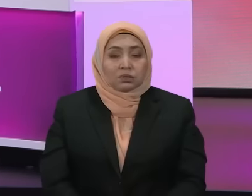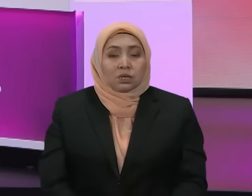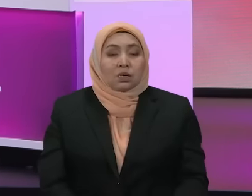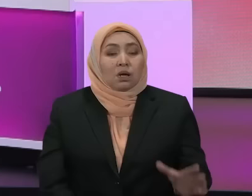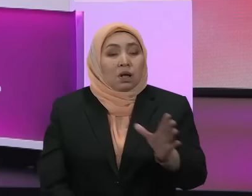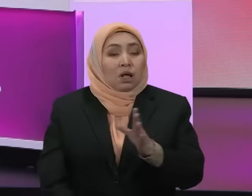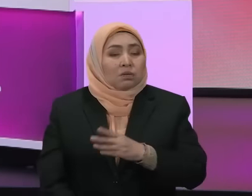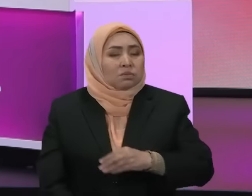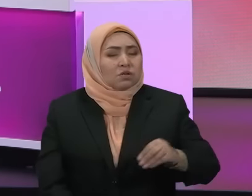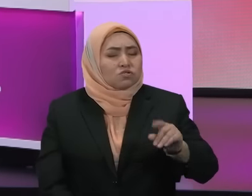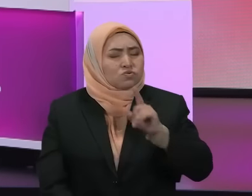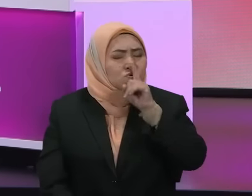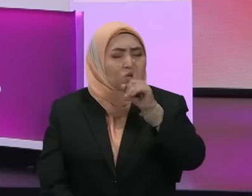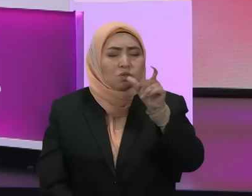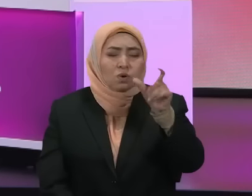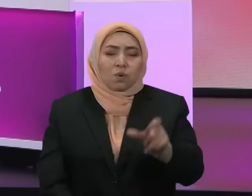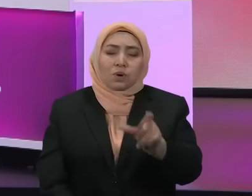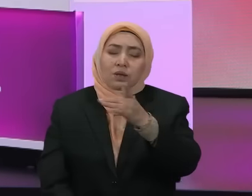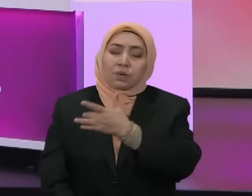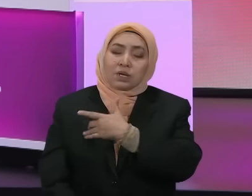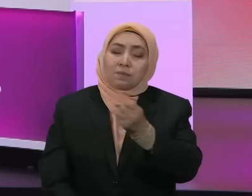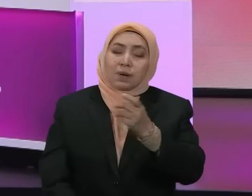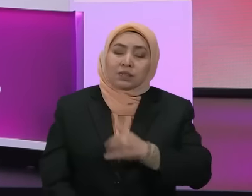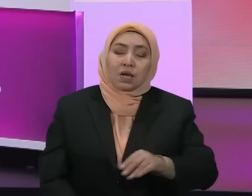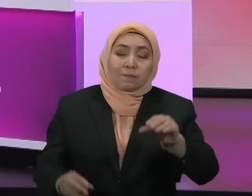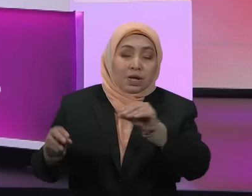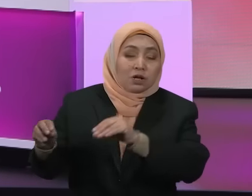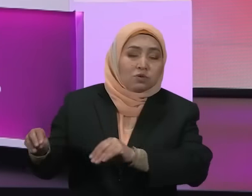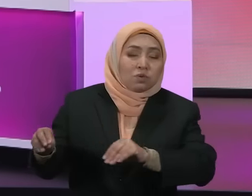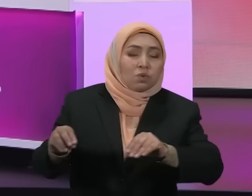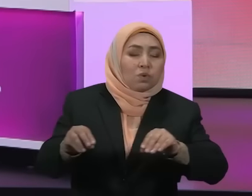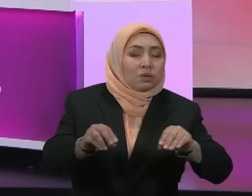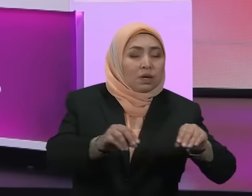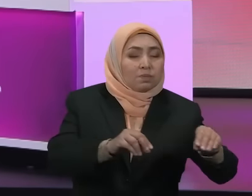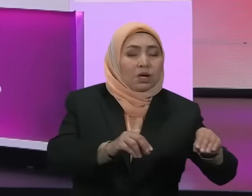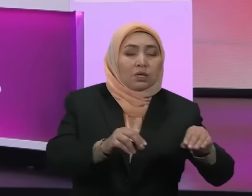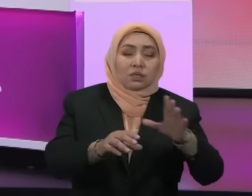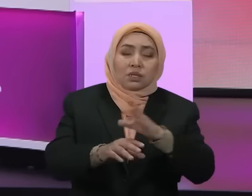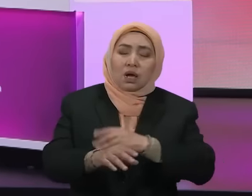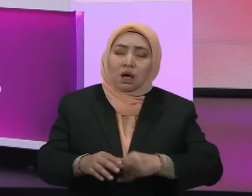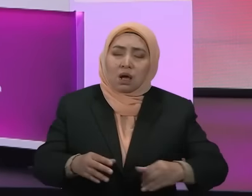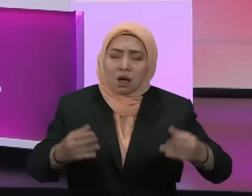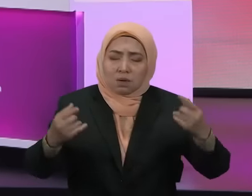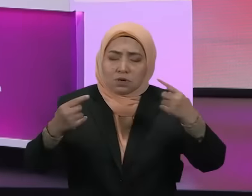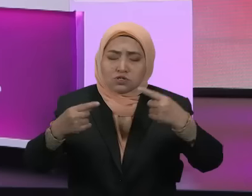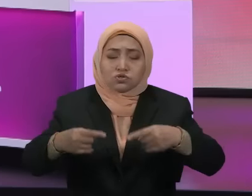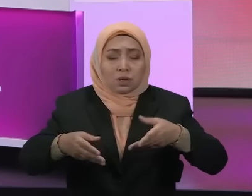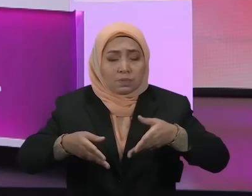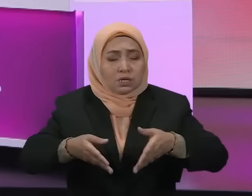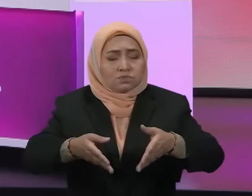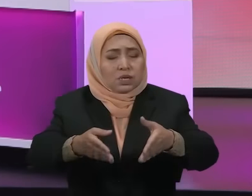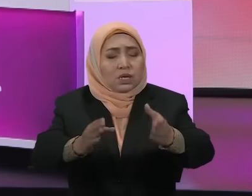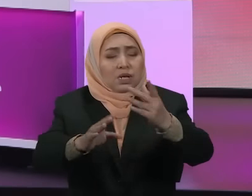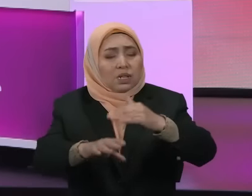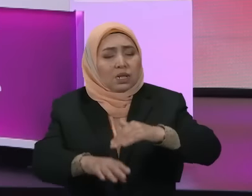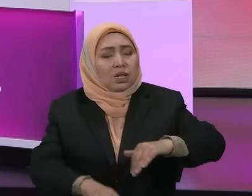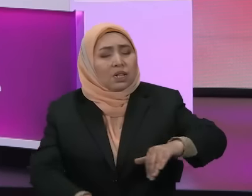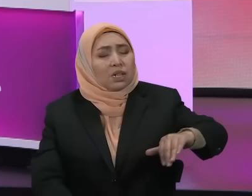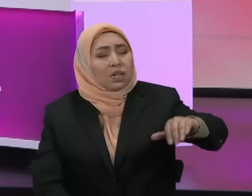الَّذِينَ آمَنُوا وَهَاجَرُوا وَجَاهَدُوا فِي